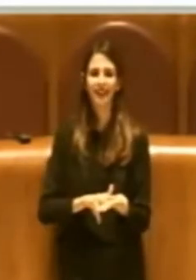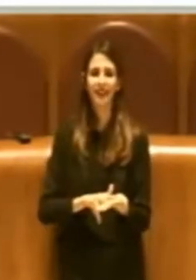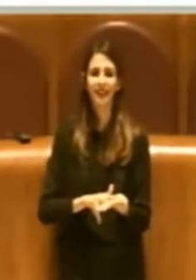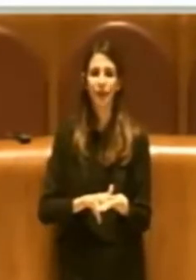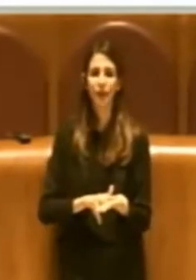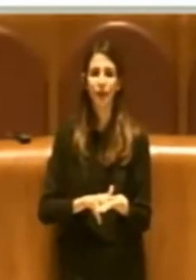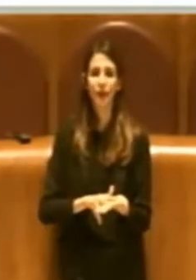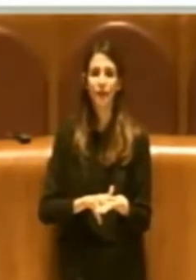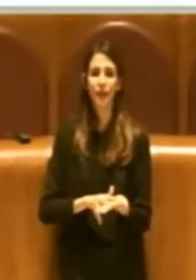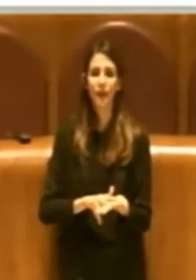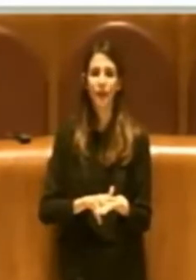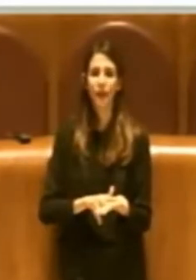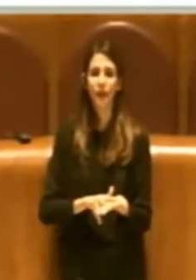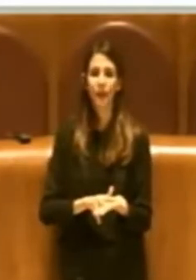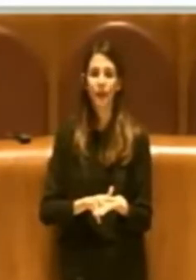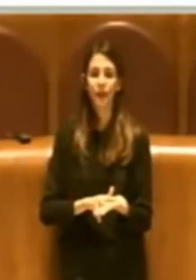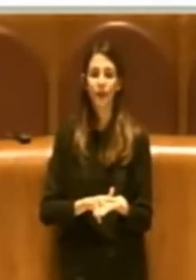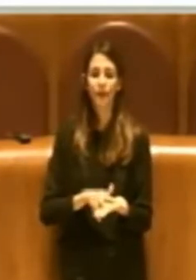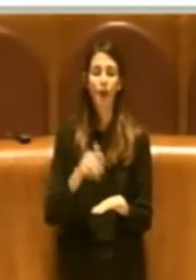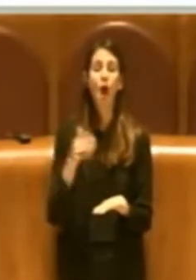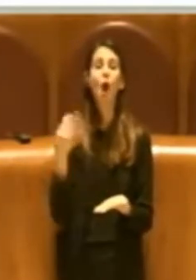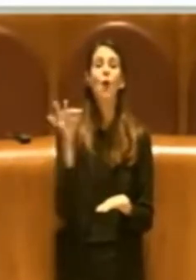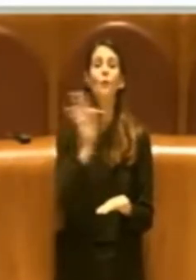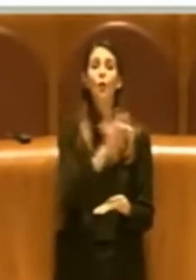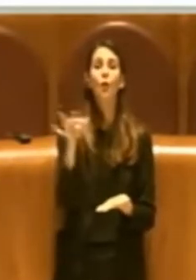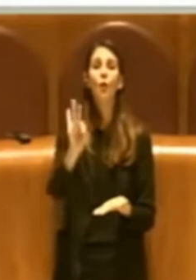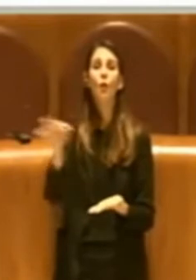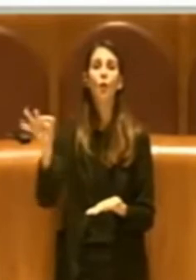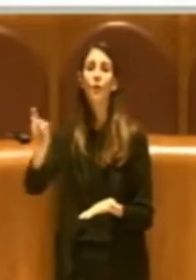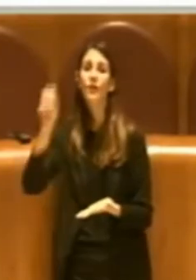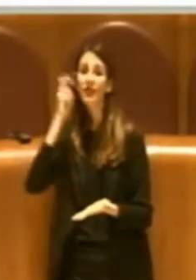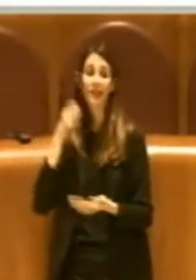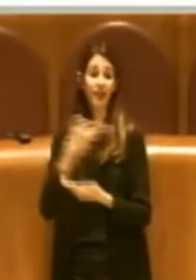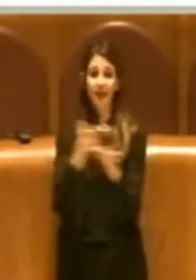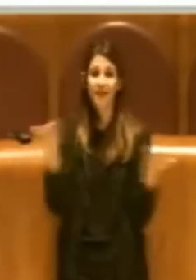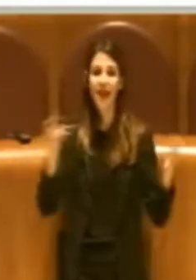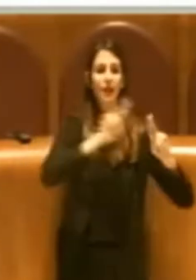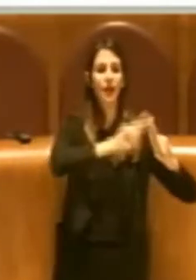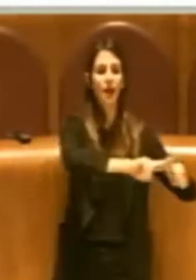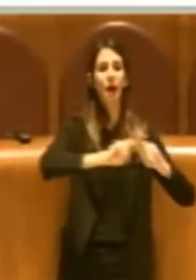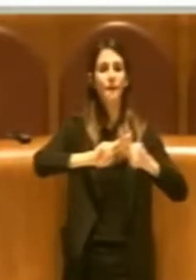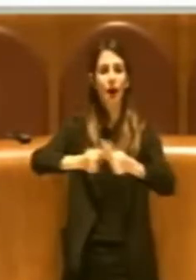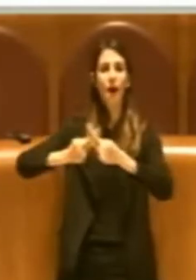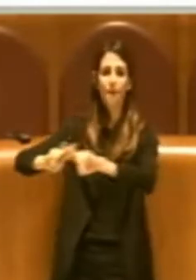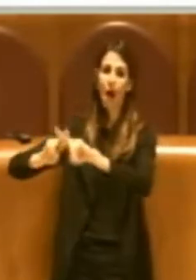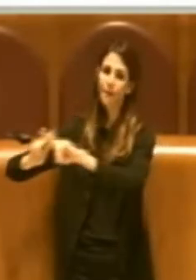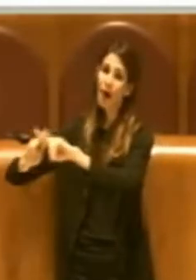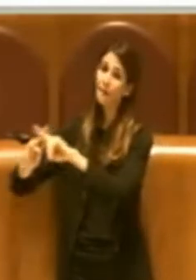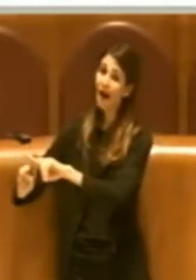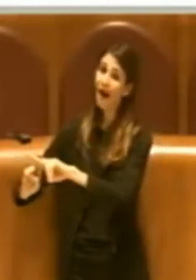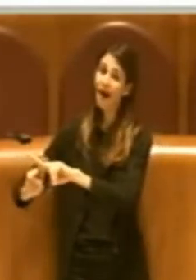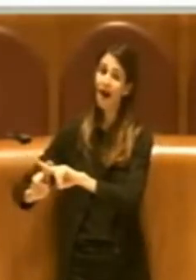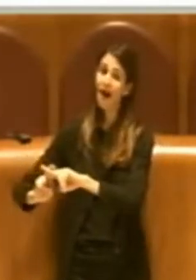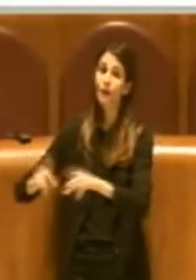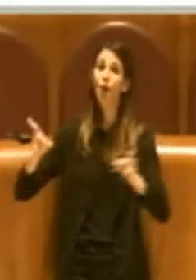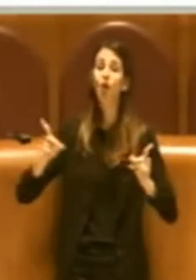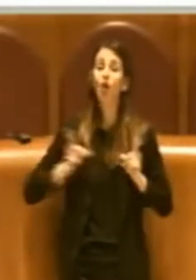la permanenza di questi punti sulle zone più periferiche di Roma, che garantisce